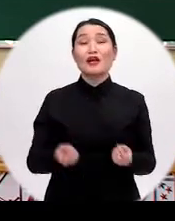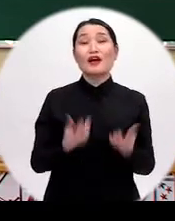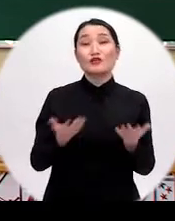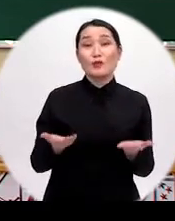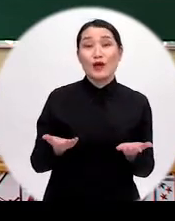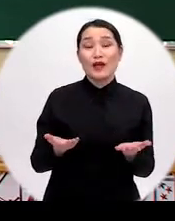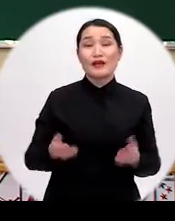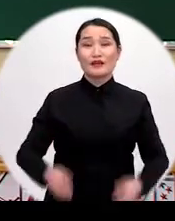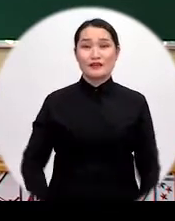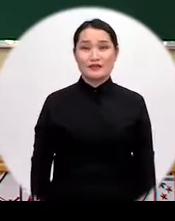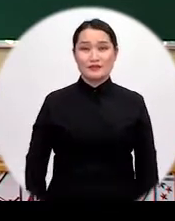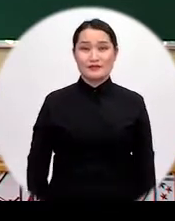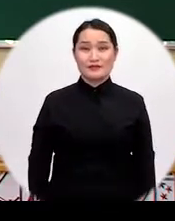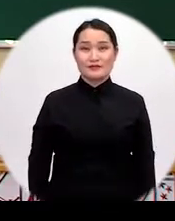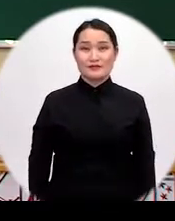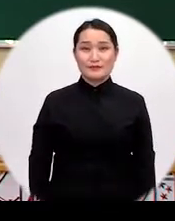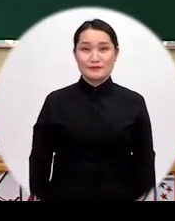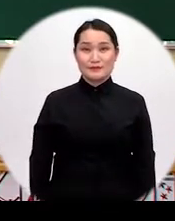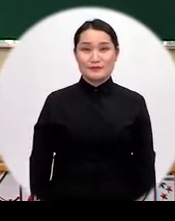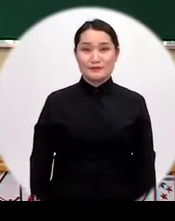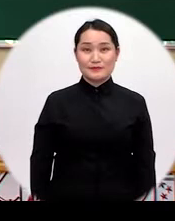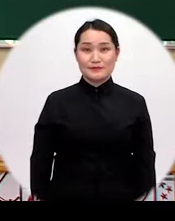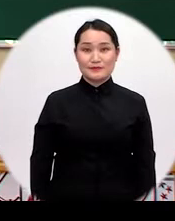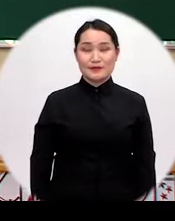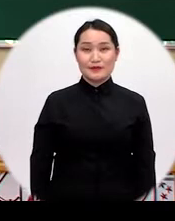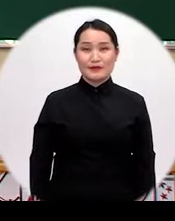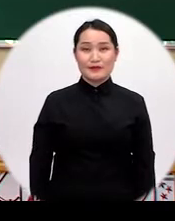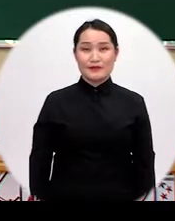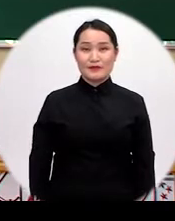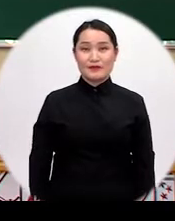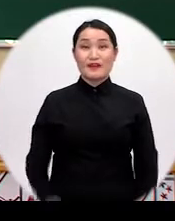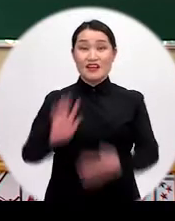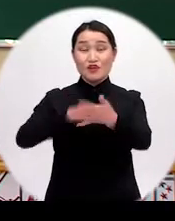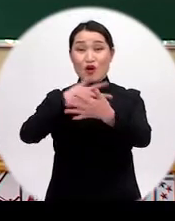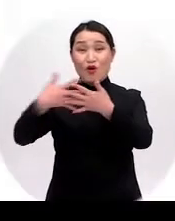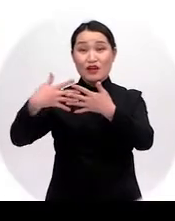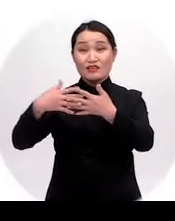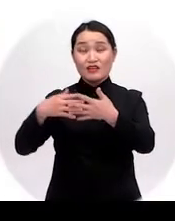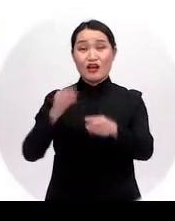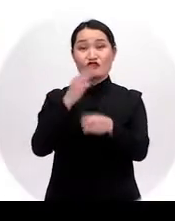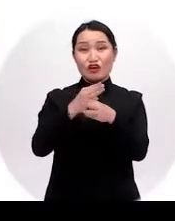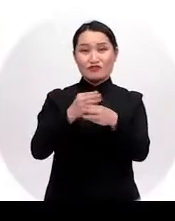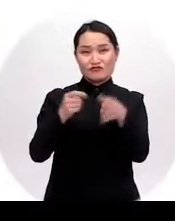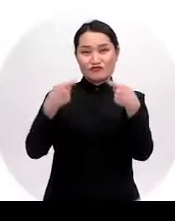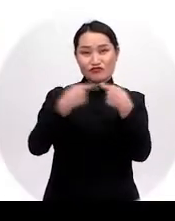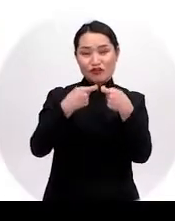хуваарийг хараад доорх хичээл дээр байгаа тоог харгалзуулж бичээрэй.